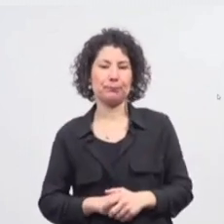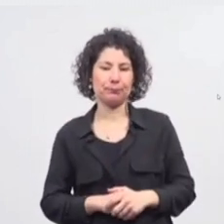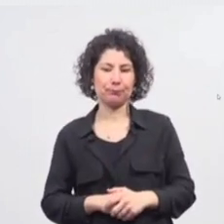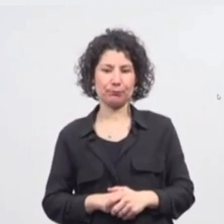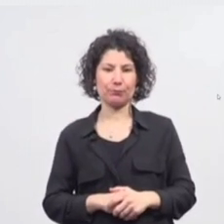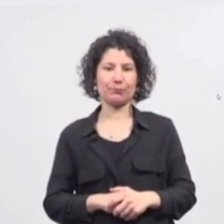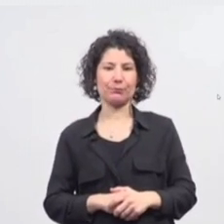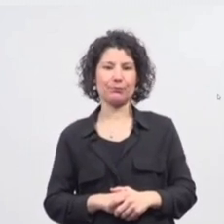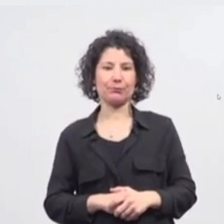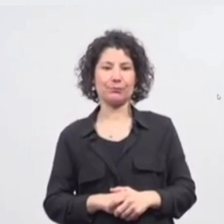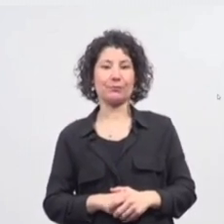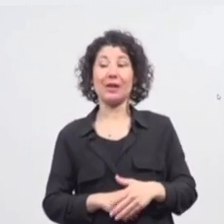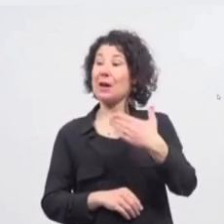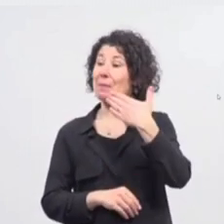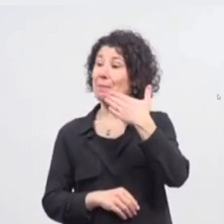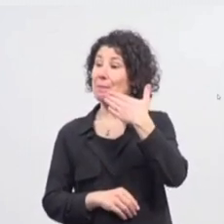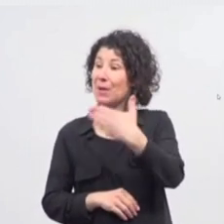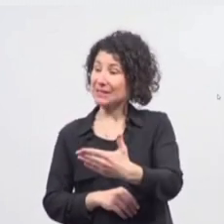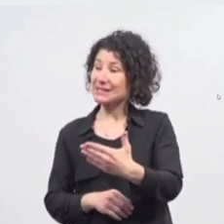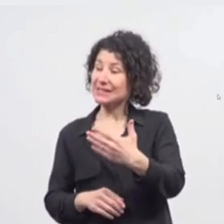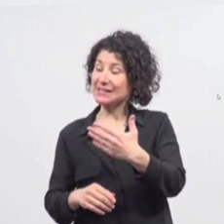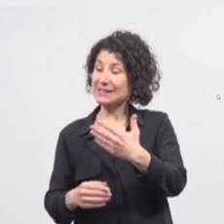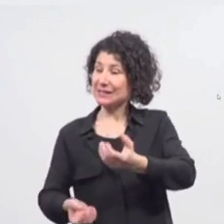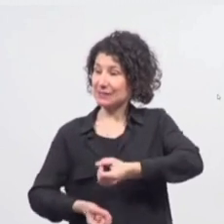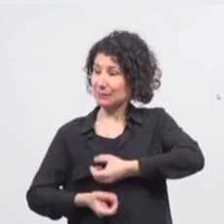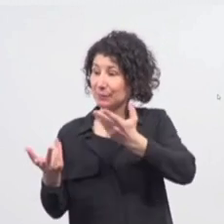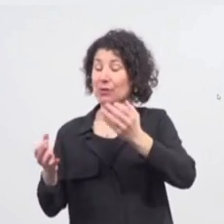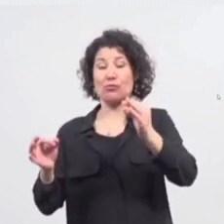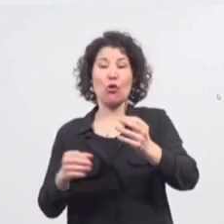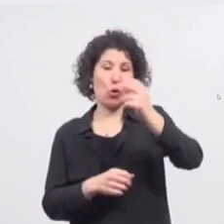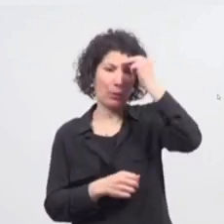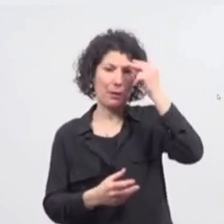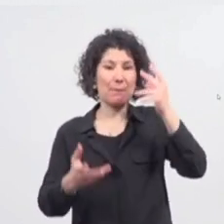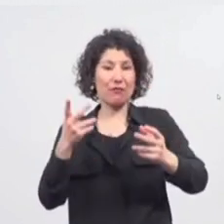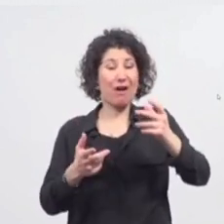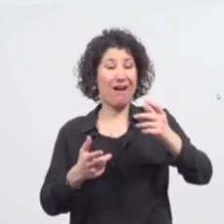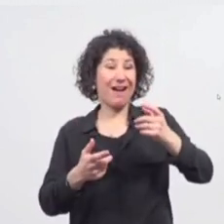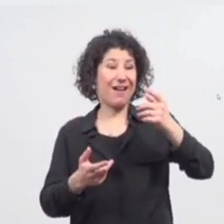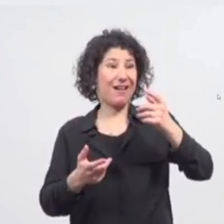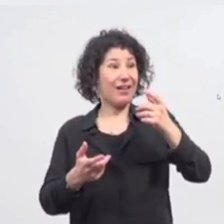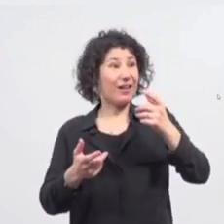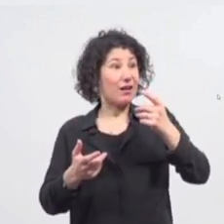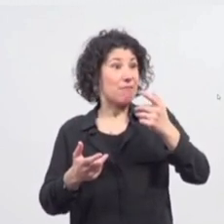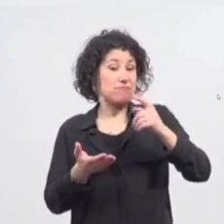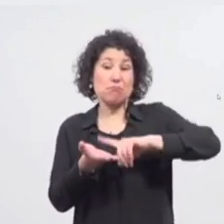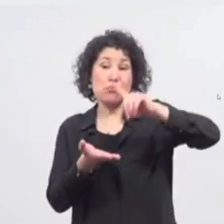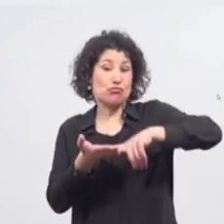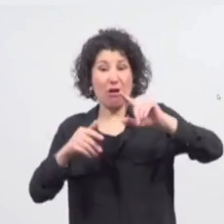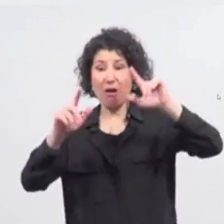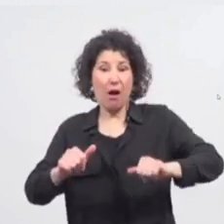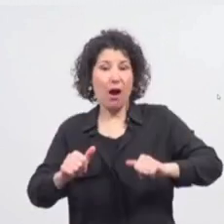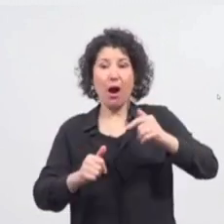Merci Maria. Donc vous avez compris, plus un problème d'information, quelquefois de faire connaître à nos différents partenaires